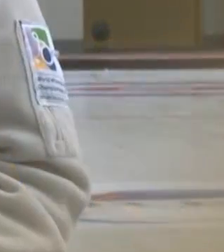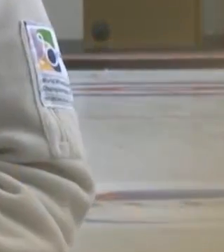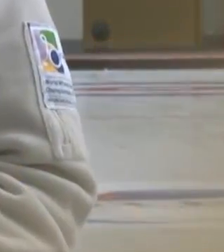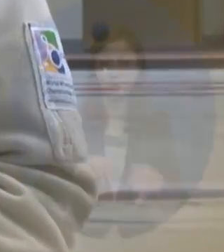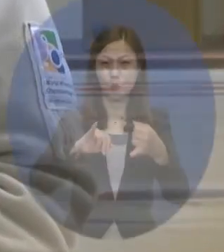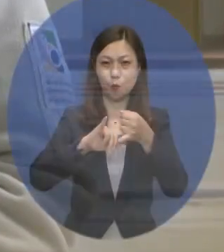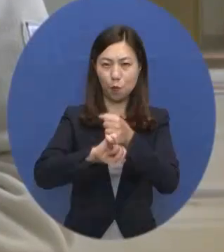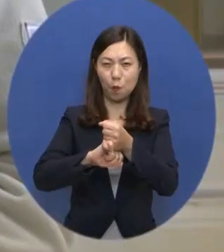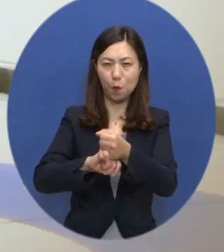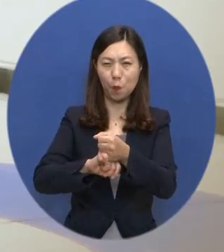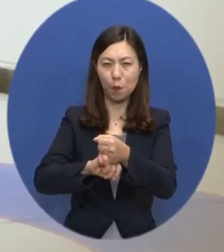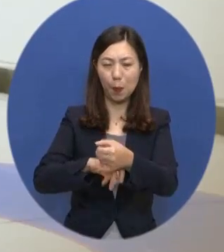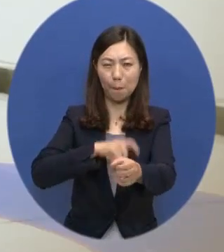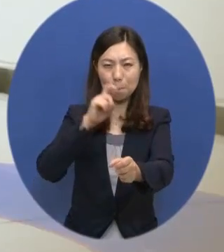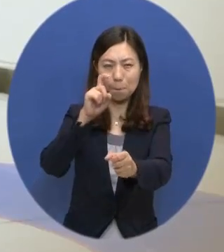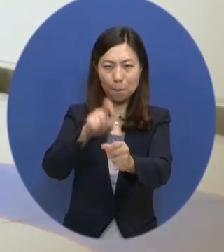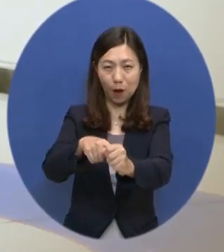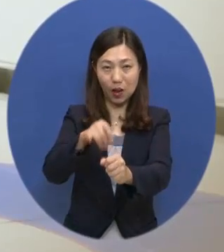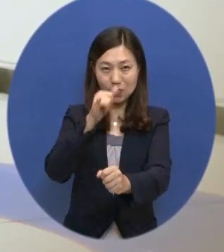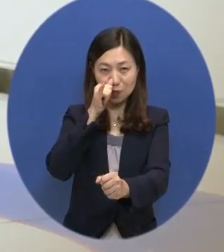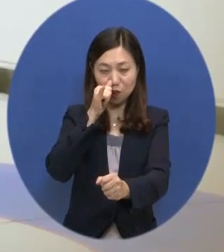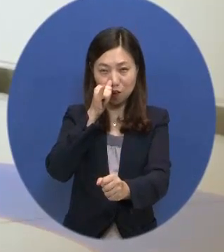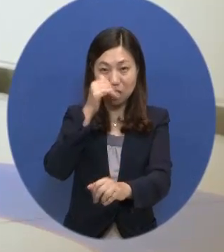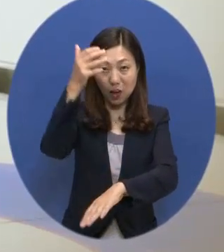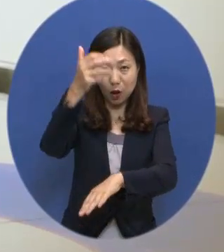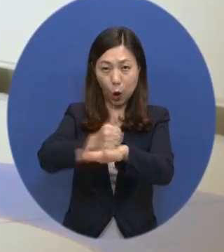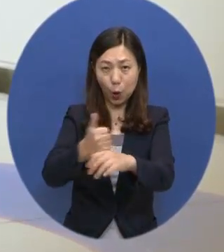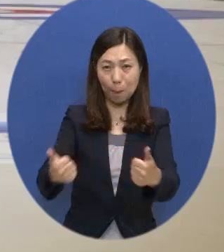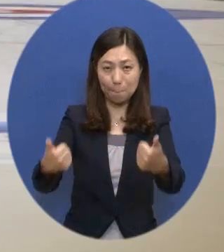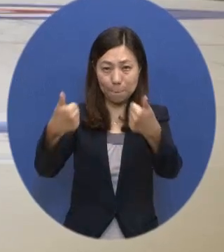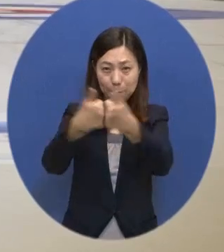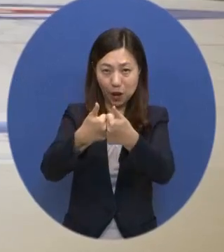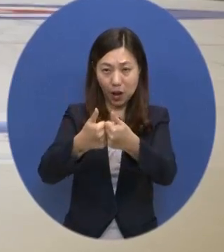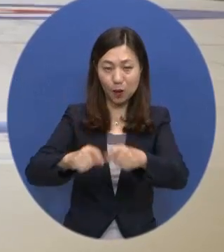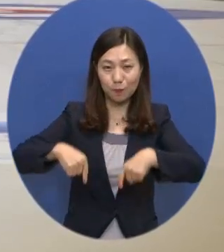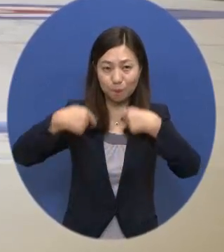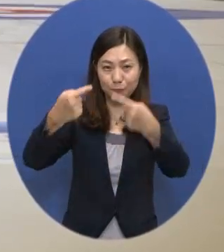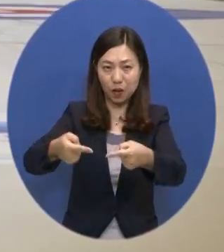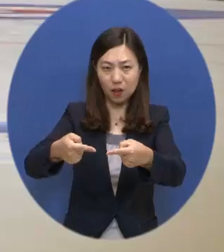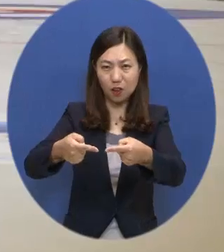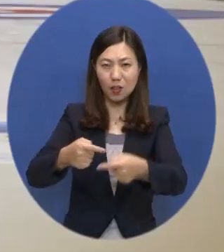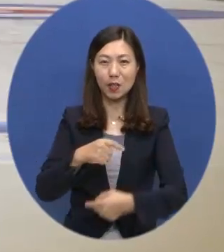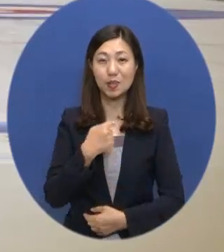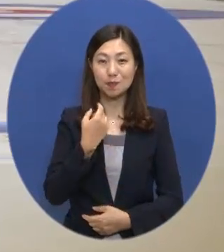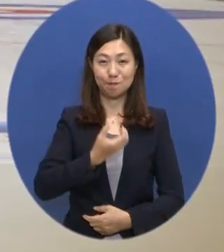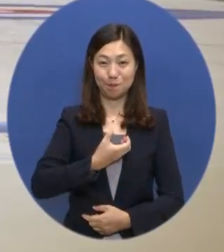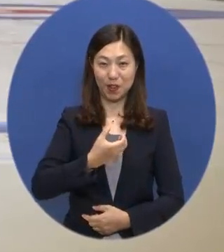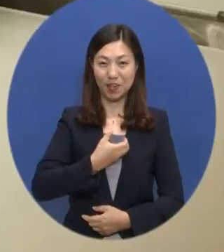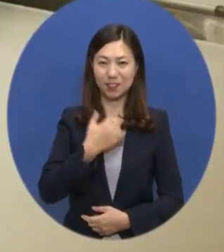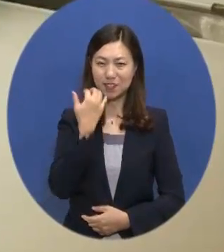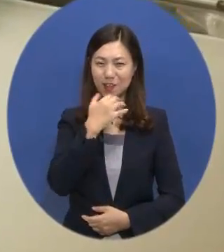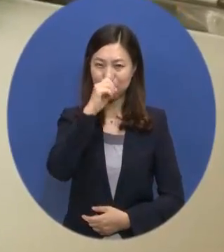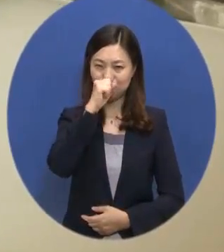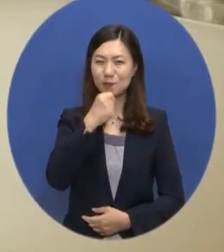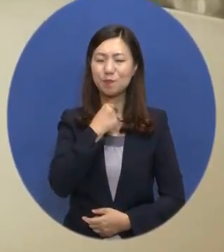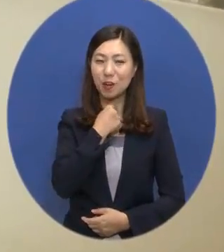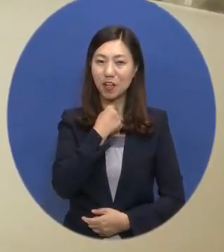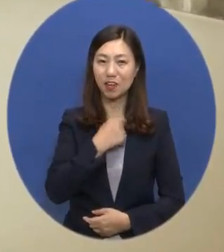반드시 목표는 있죠. 결승전에 올라가는 게 목표고요. 메달 색깔이 좀 좋은 걸로 나와야 되겠죠.